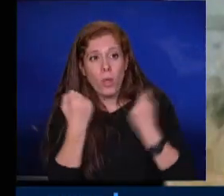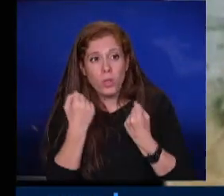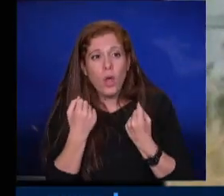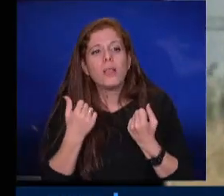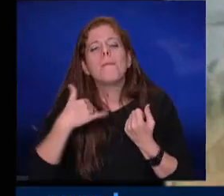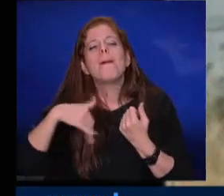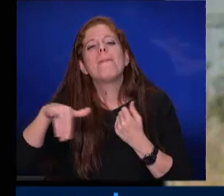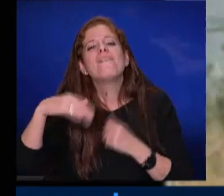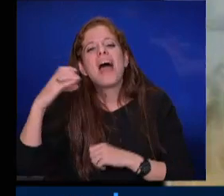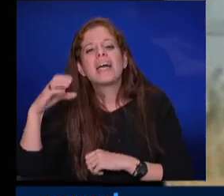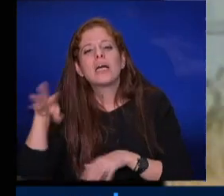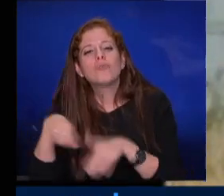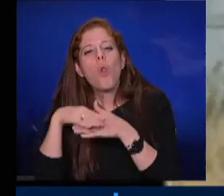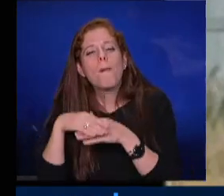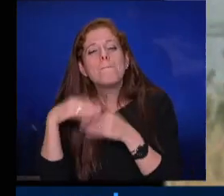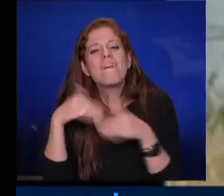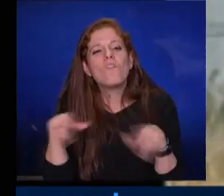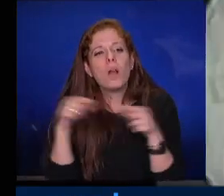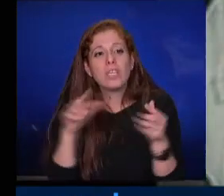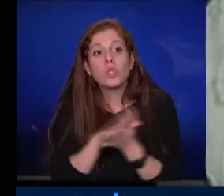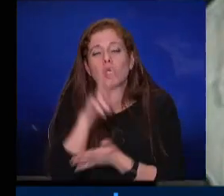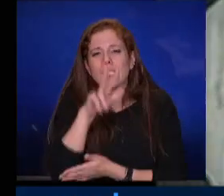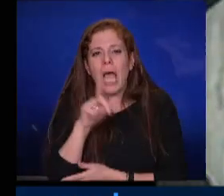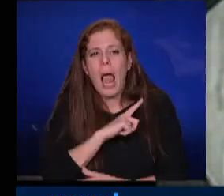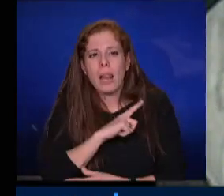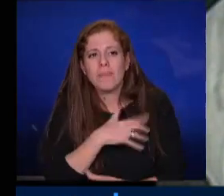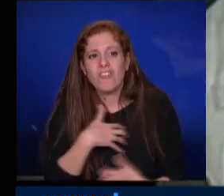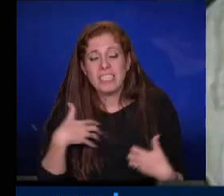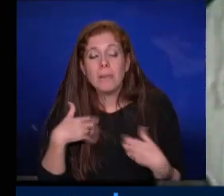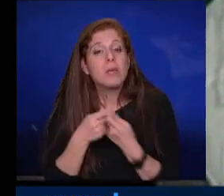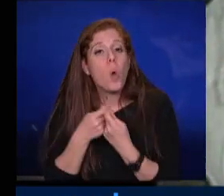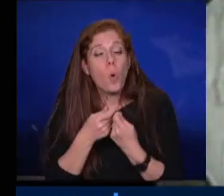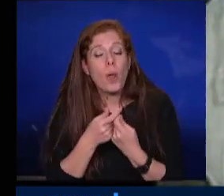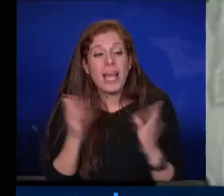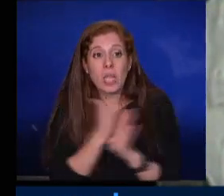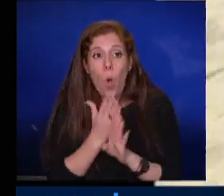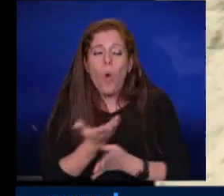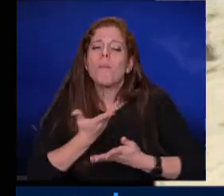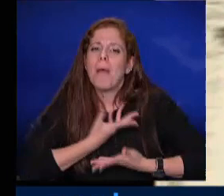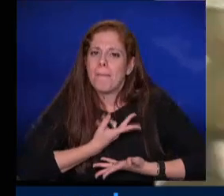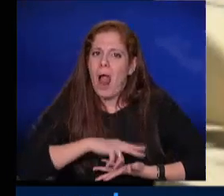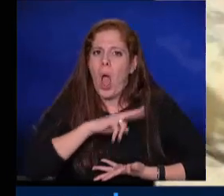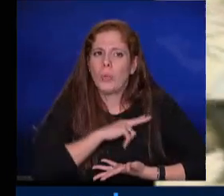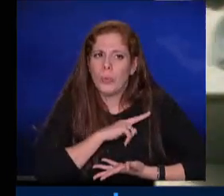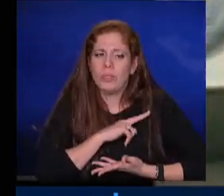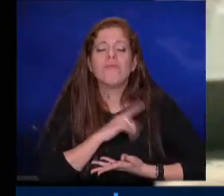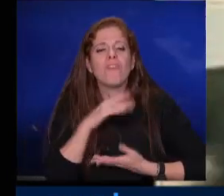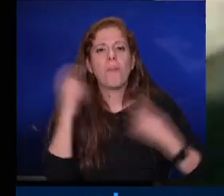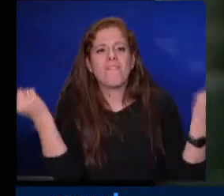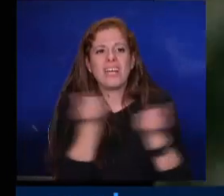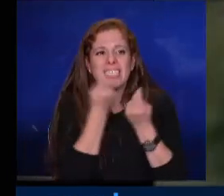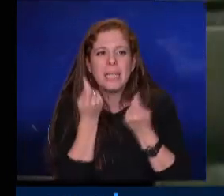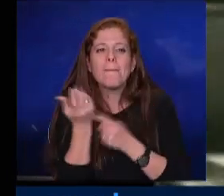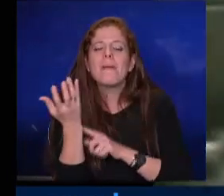שלום בגבול עזה. 13 חיילים נפצעים. ארגון הטרור מקבל אחריות לפיגוע ואף מפרסם קלטת של